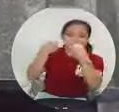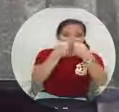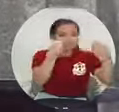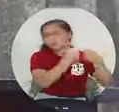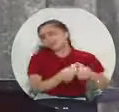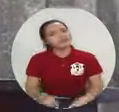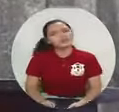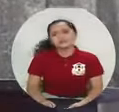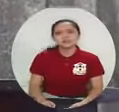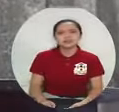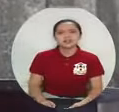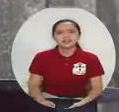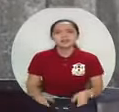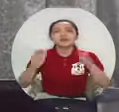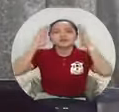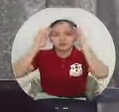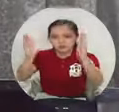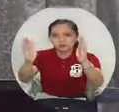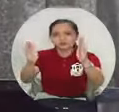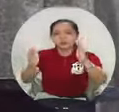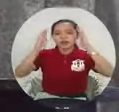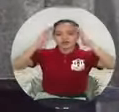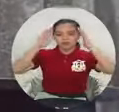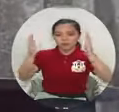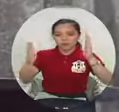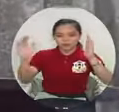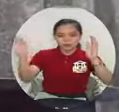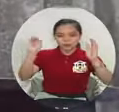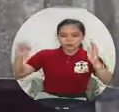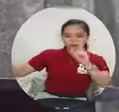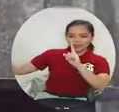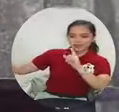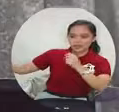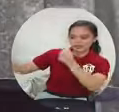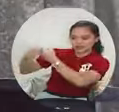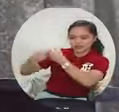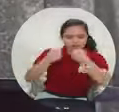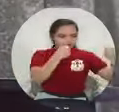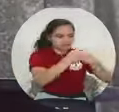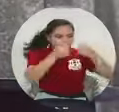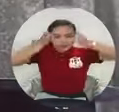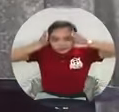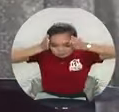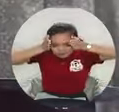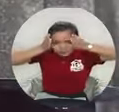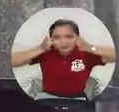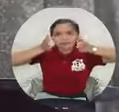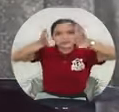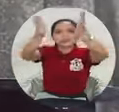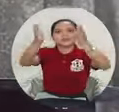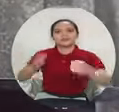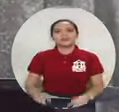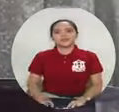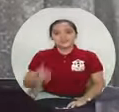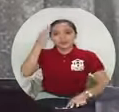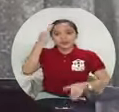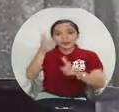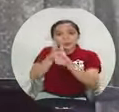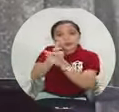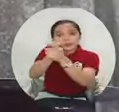gyud siya. Musa na nga to pag kinabuhi ang Kristo. Ano? Kanang may igo ba? May tama ba? Gi-improve ba? Di